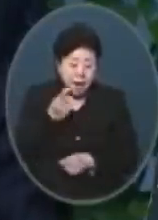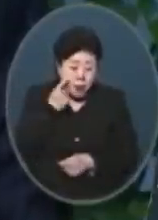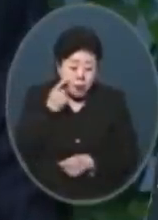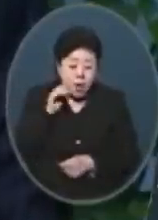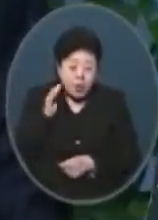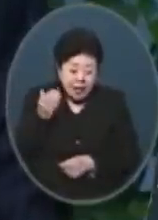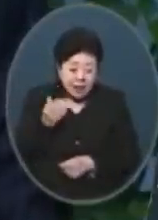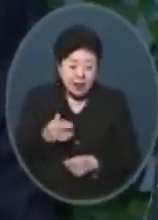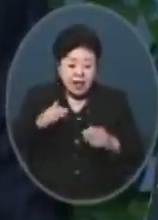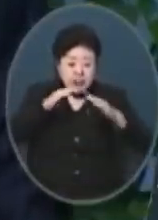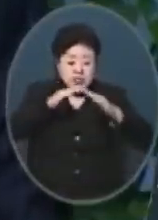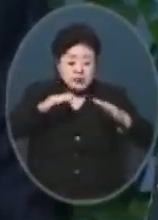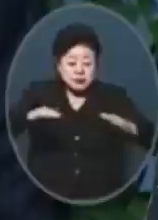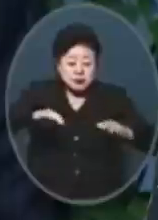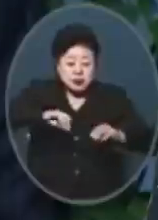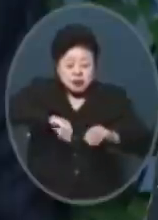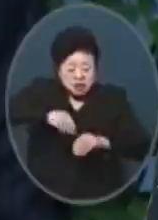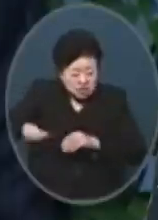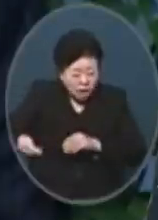집 구멍 뚫을